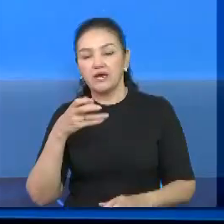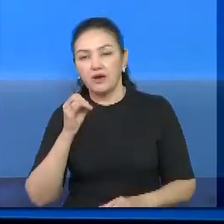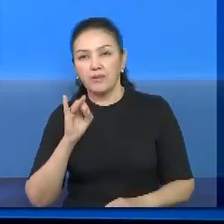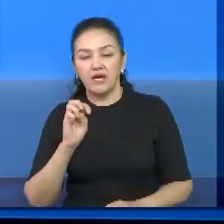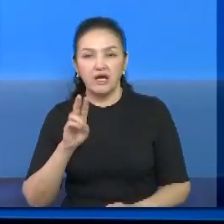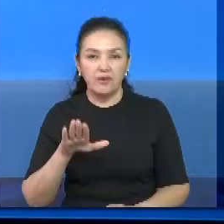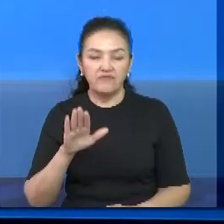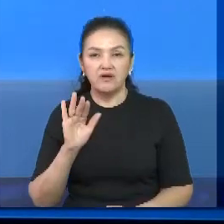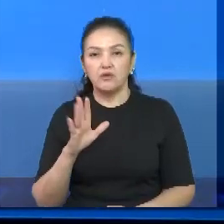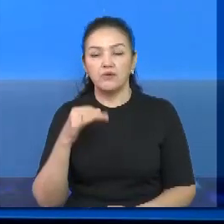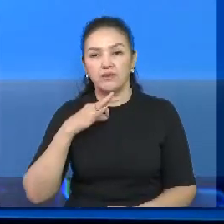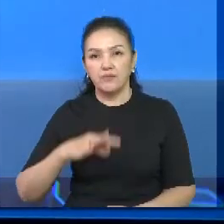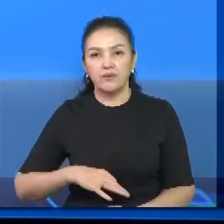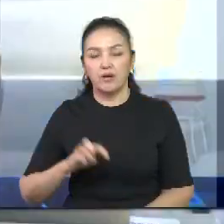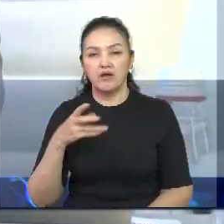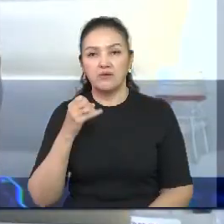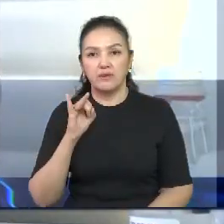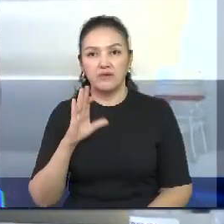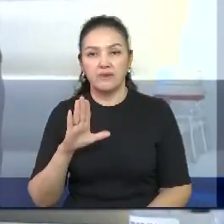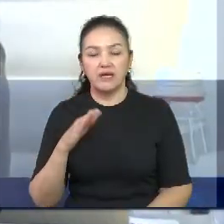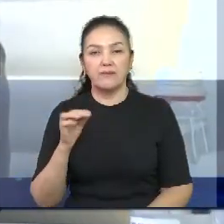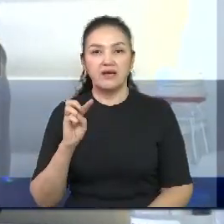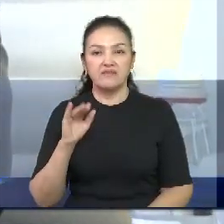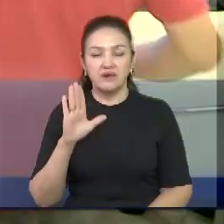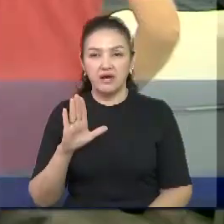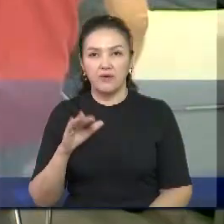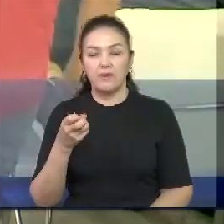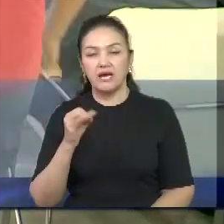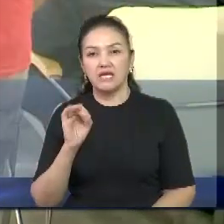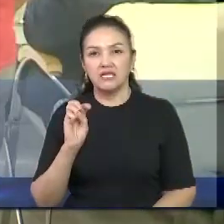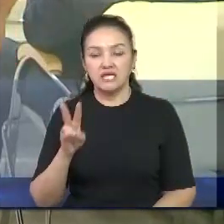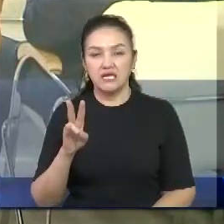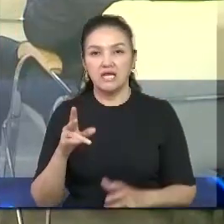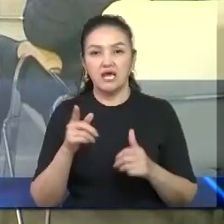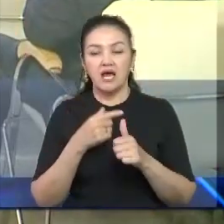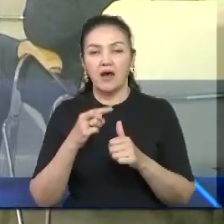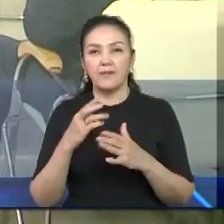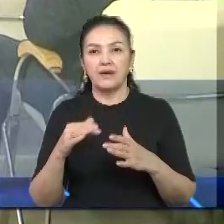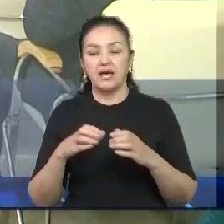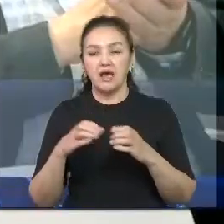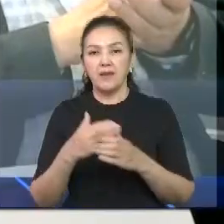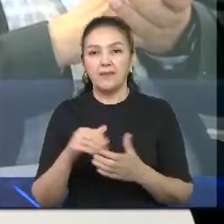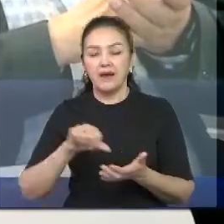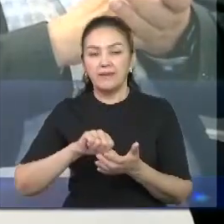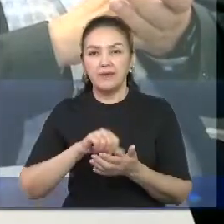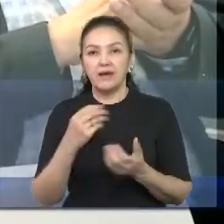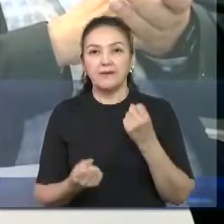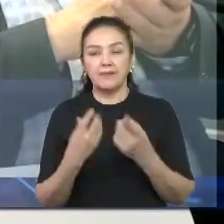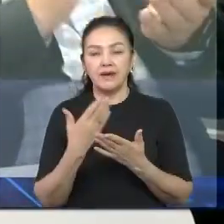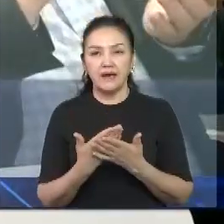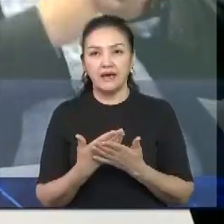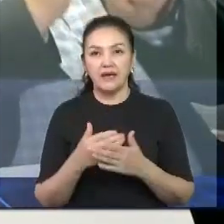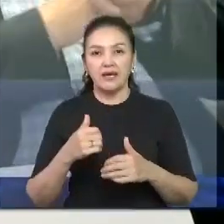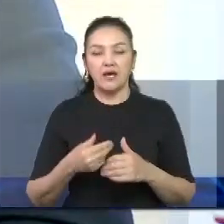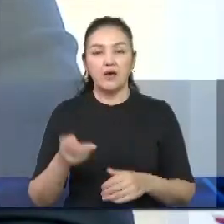Қажығали Мұхамбетқалиұлы, Өтежан Нұрғалиев, Бәкір Тәжібаев, Өтебай Қанахин атындағы номинация иегерлері де анықталды.